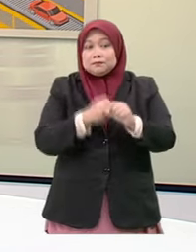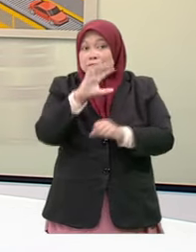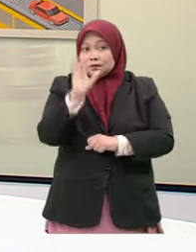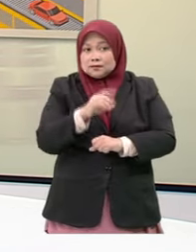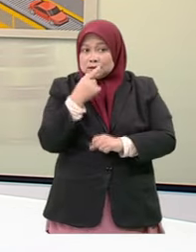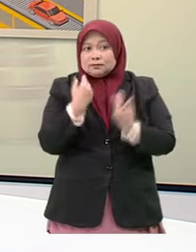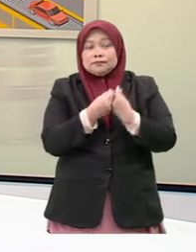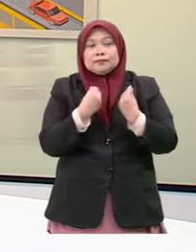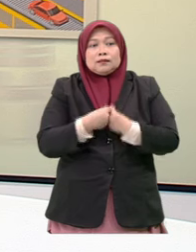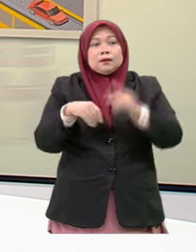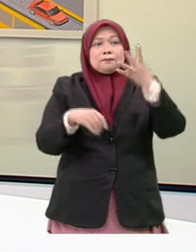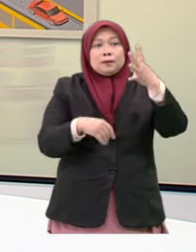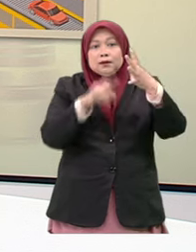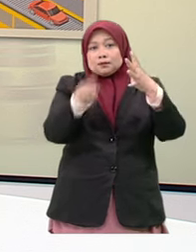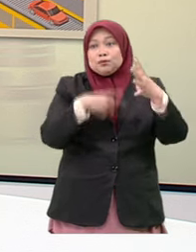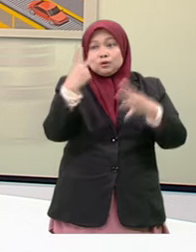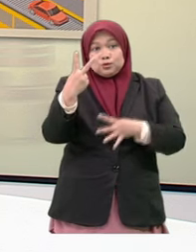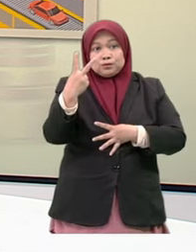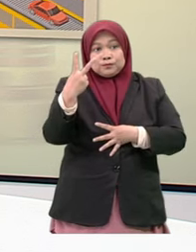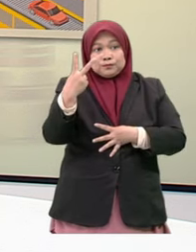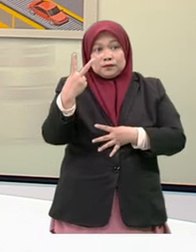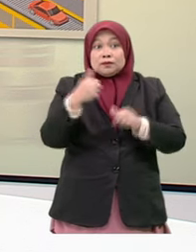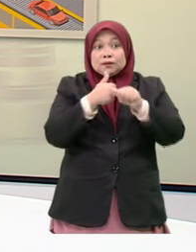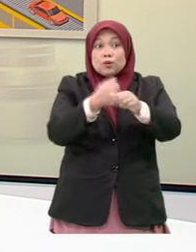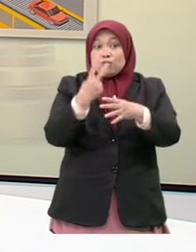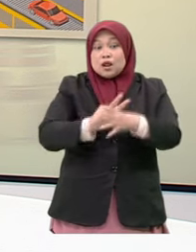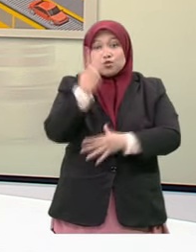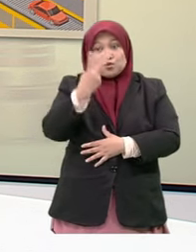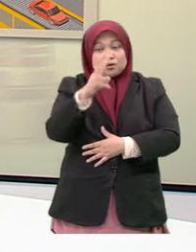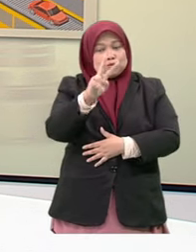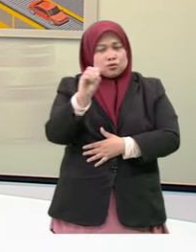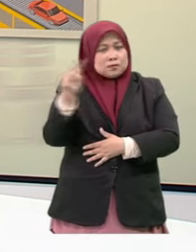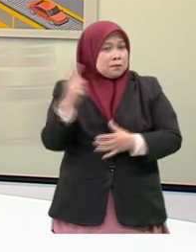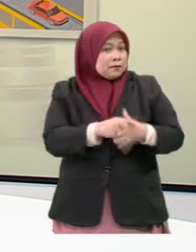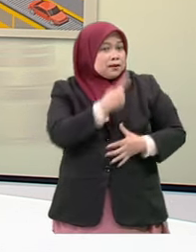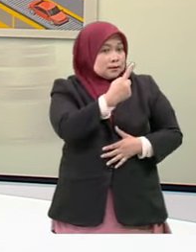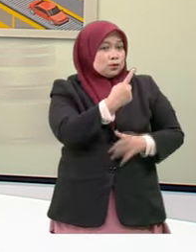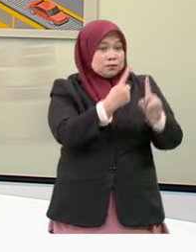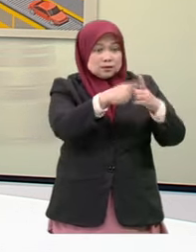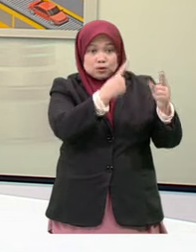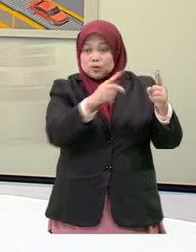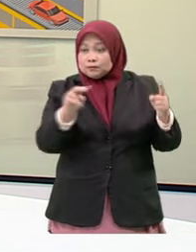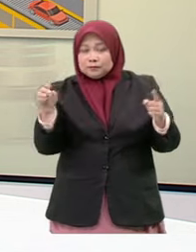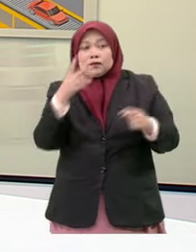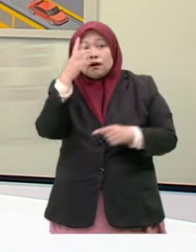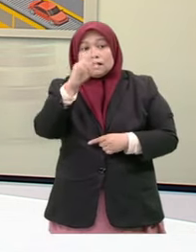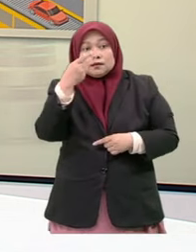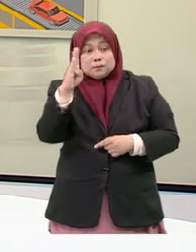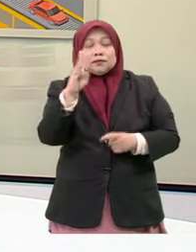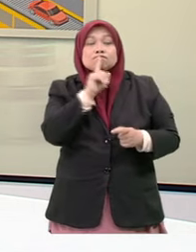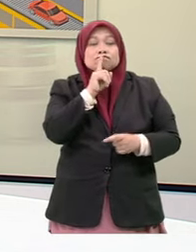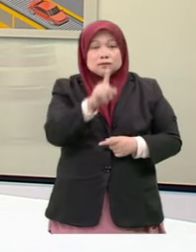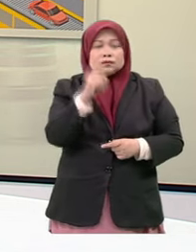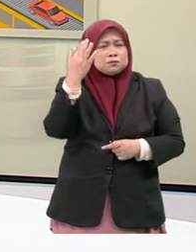setakat 14 Februari berdasarkan pada Februari berbanding dengan Januari 2024 di mana rhp investment berkata ia